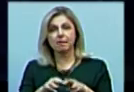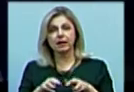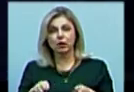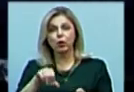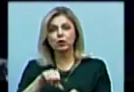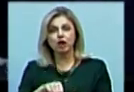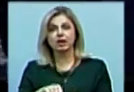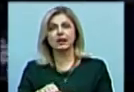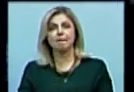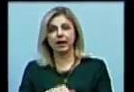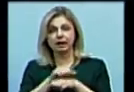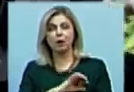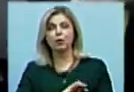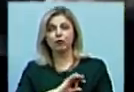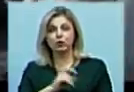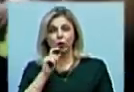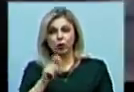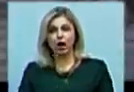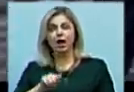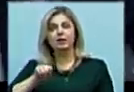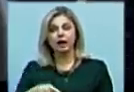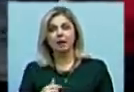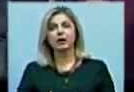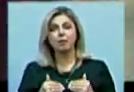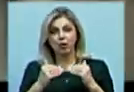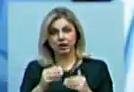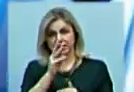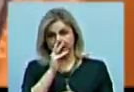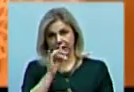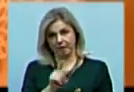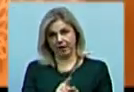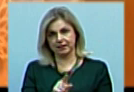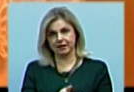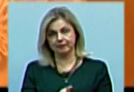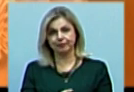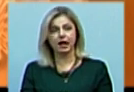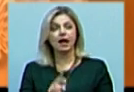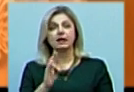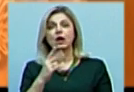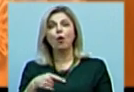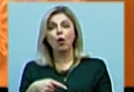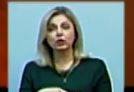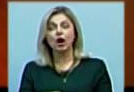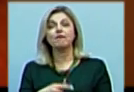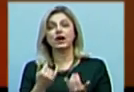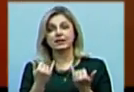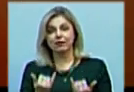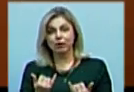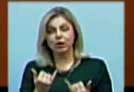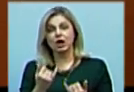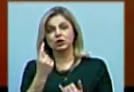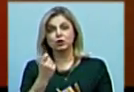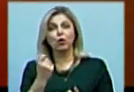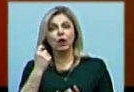мітингу профспілок України вимагали підняти зарплати та пенсії. У Миколаєві стало на одну довгожительку